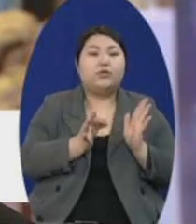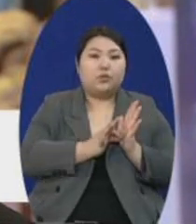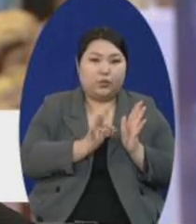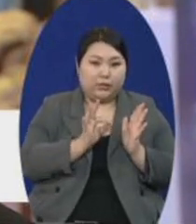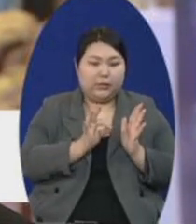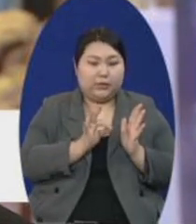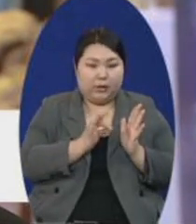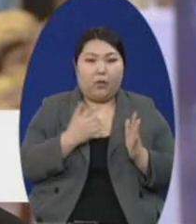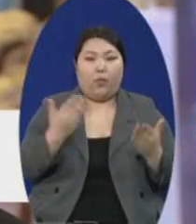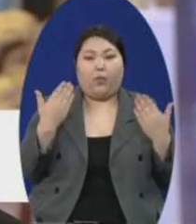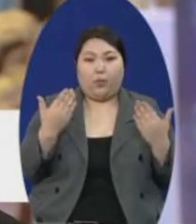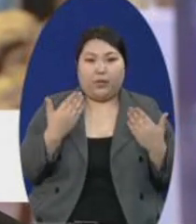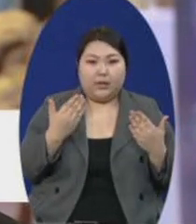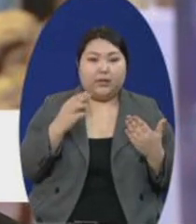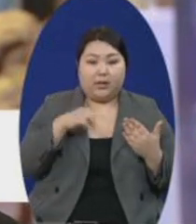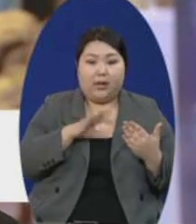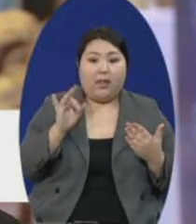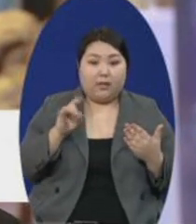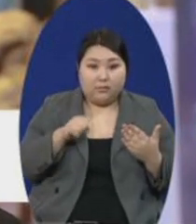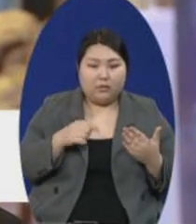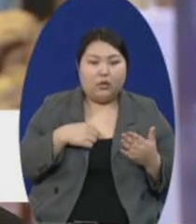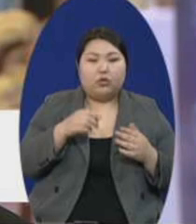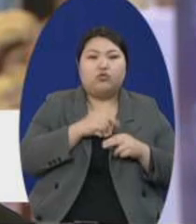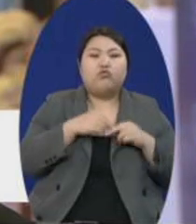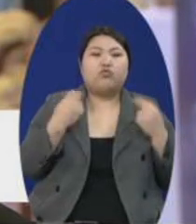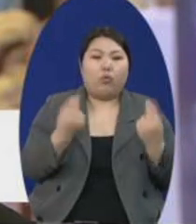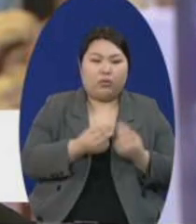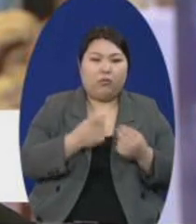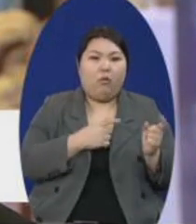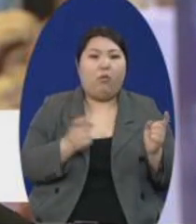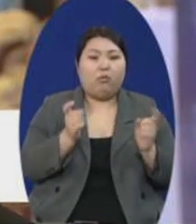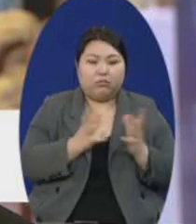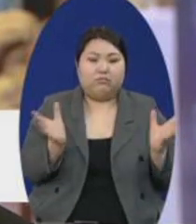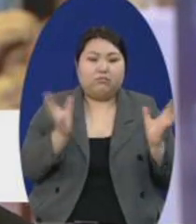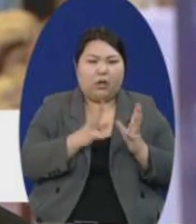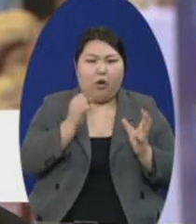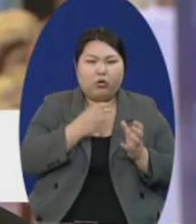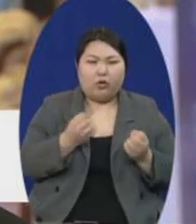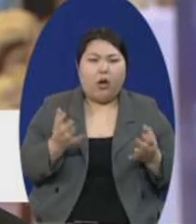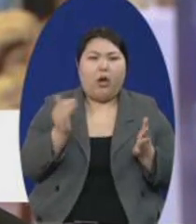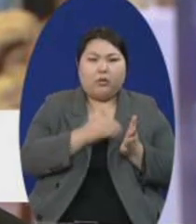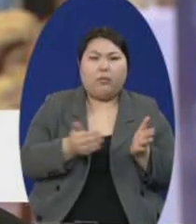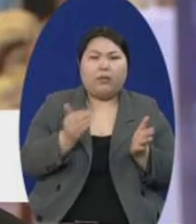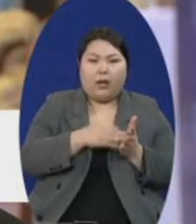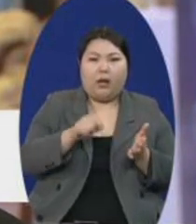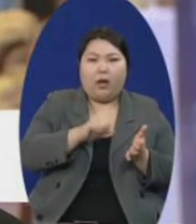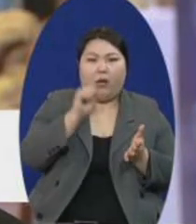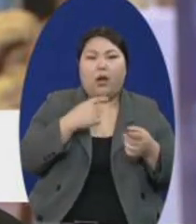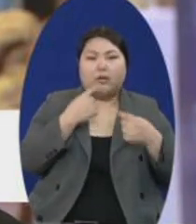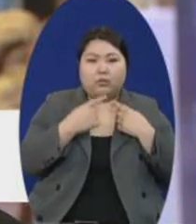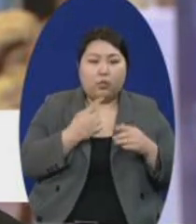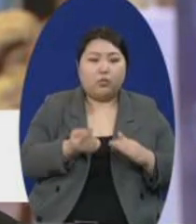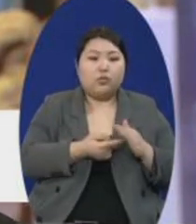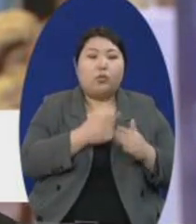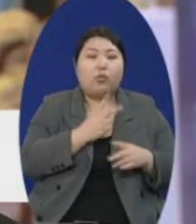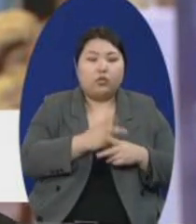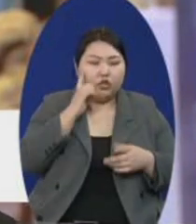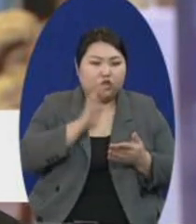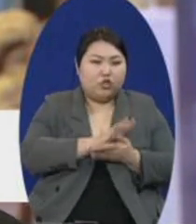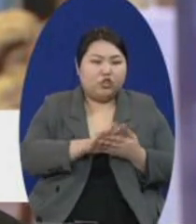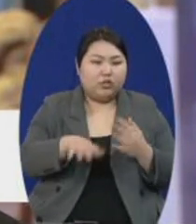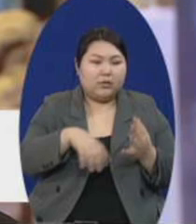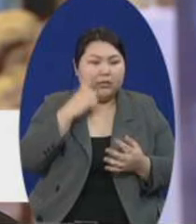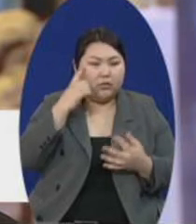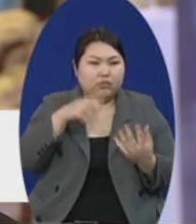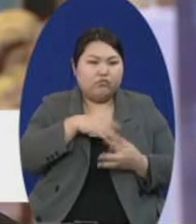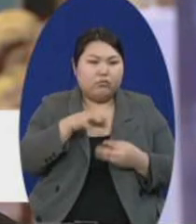хилцүүлэг хурлдэр чуулгуудсан дээр маш олон давтамжтай байсан. Үндсүүлийн шинжилгээ хийсэн гэж